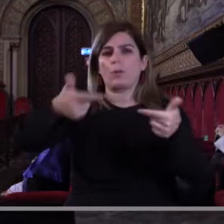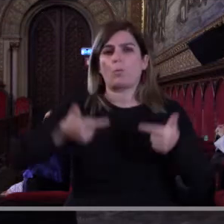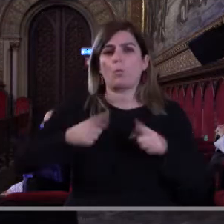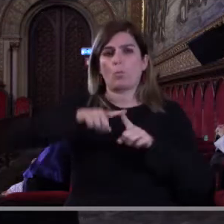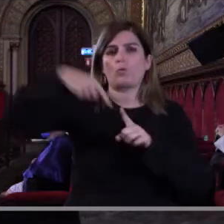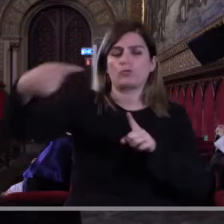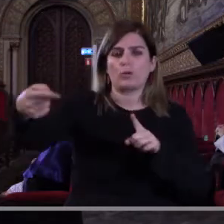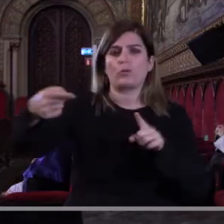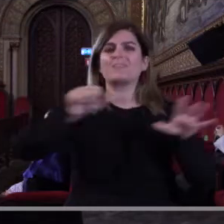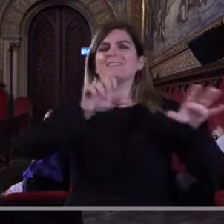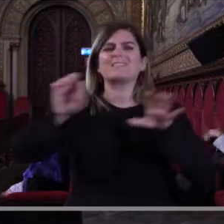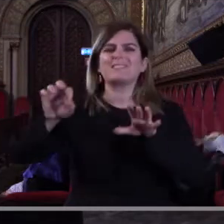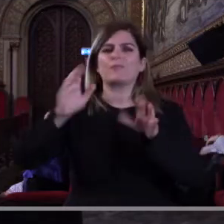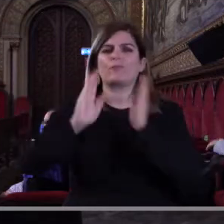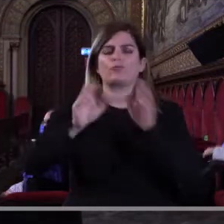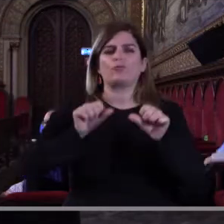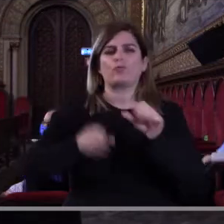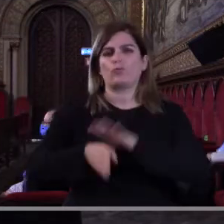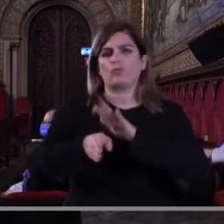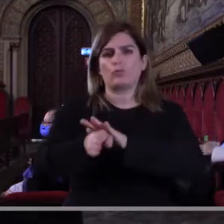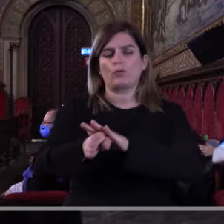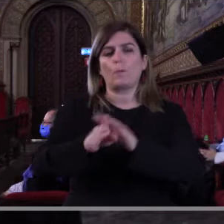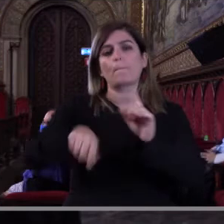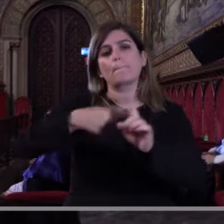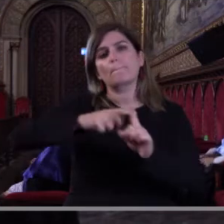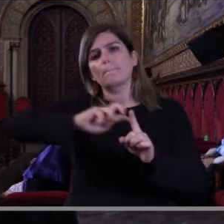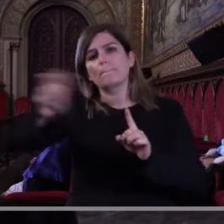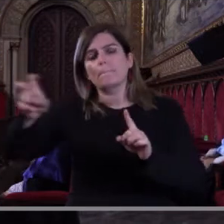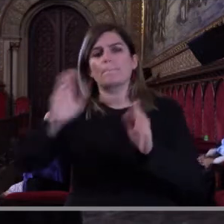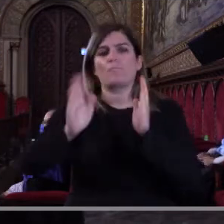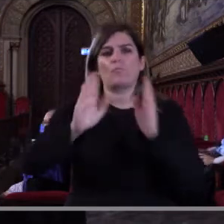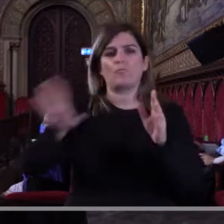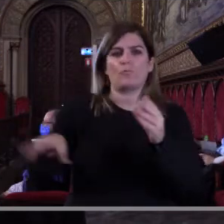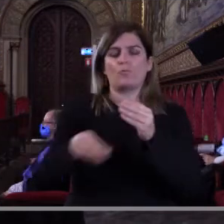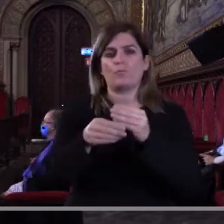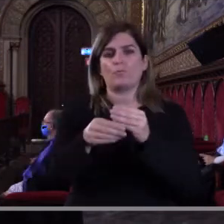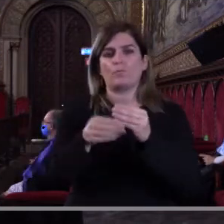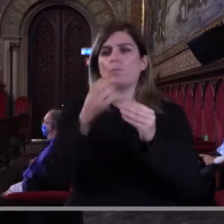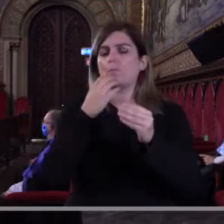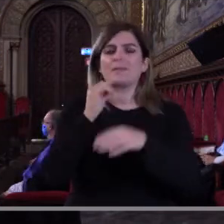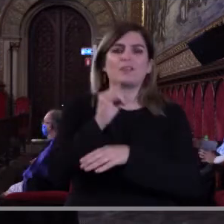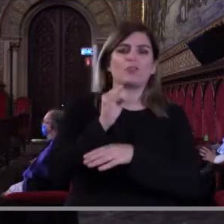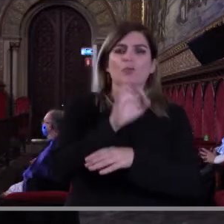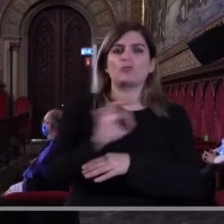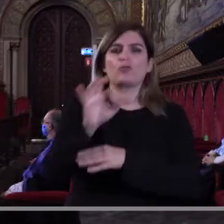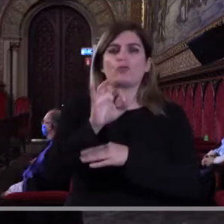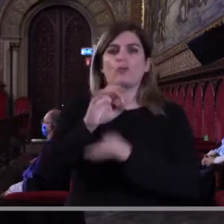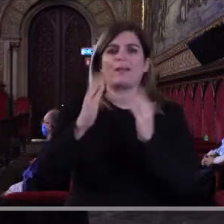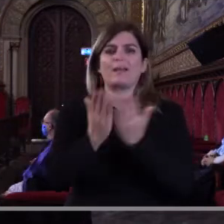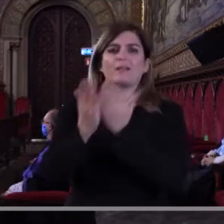de formació continuada i d'altres de formació complementària en idiomes i estudis